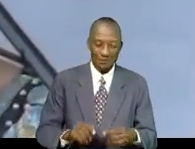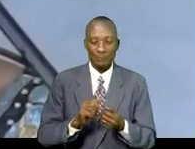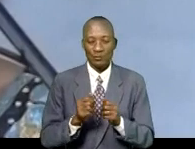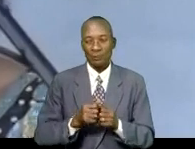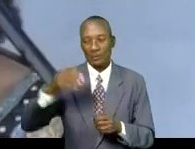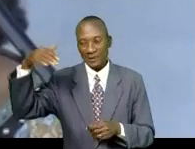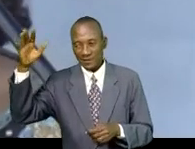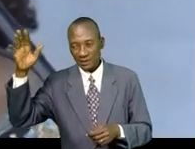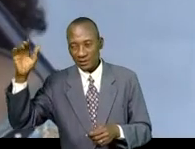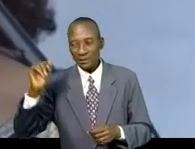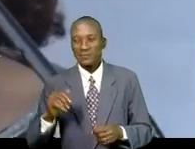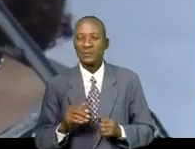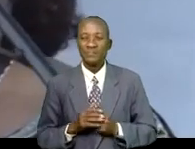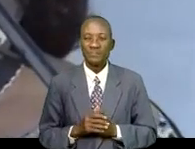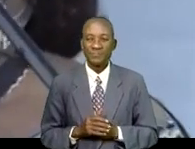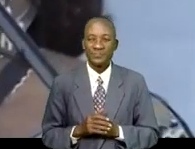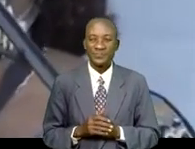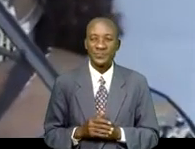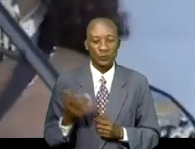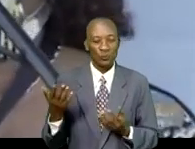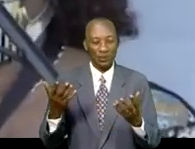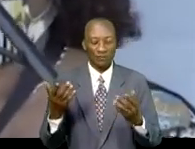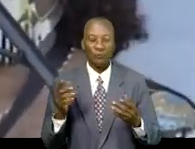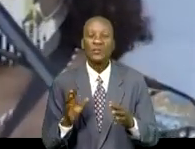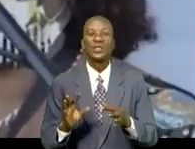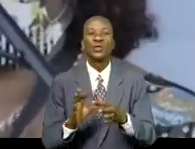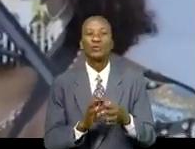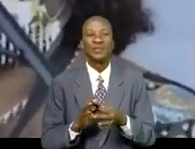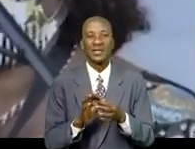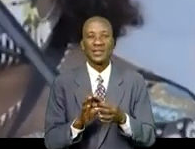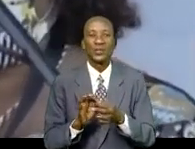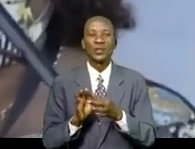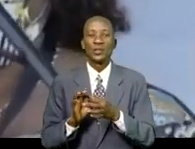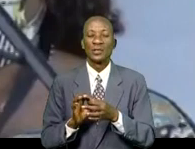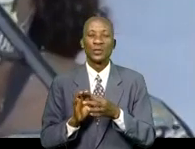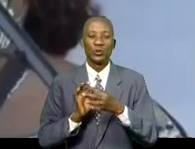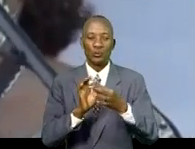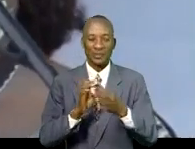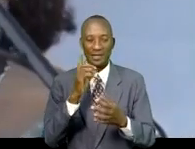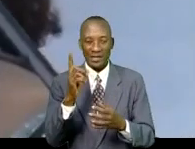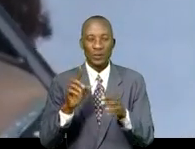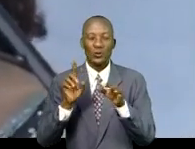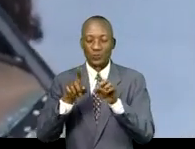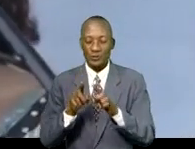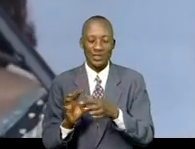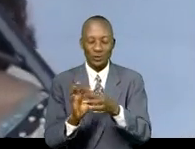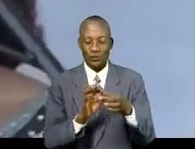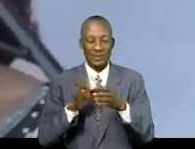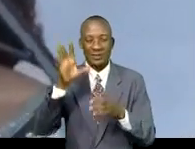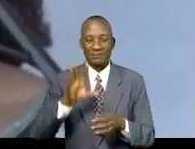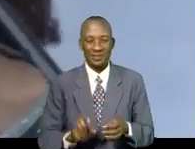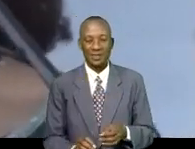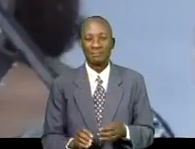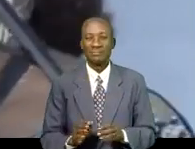de paix, d'unité et de solidarité africaine et contribuer activement à